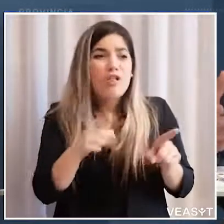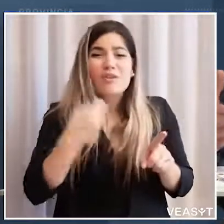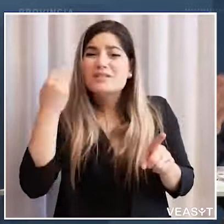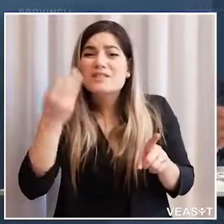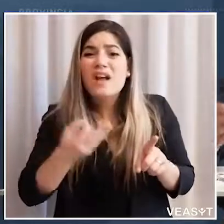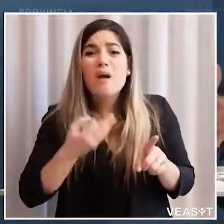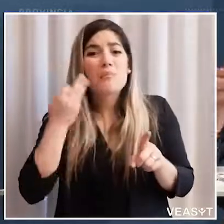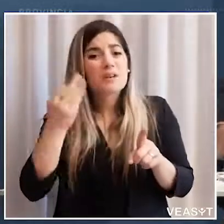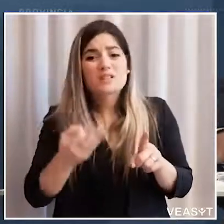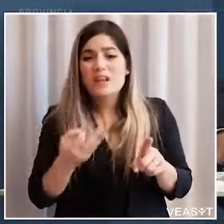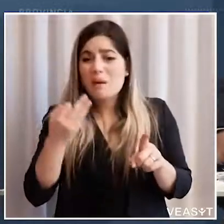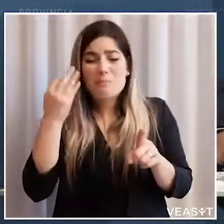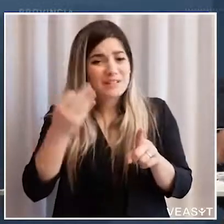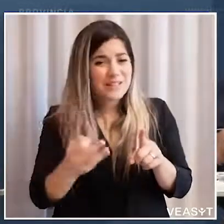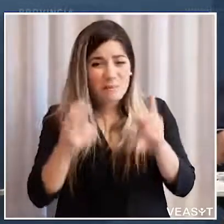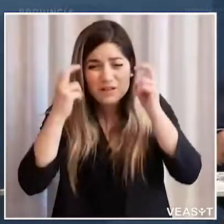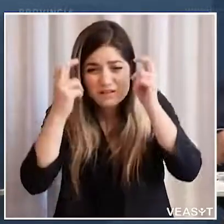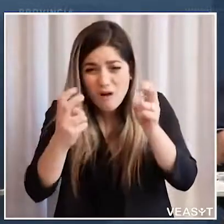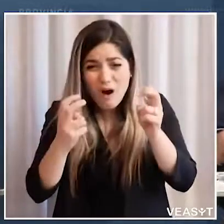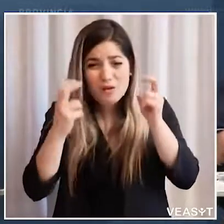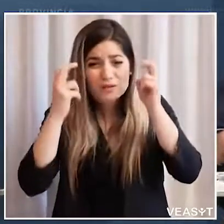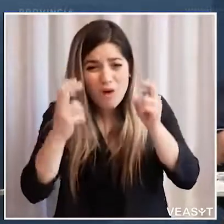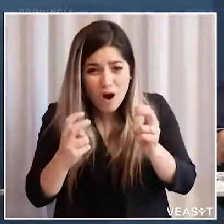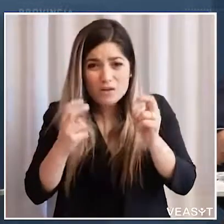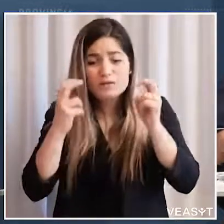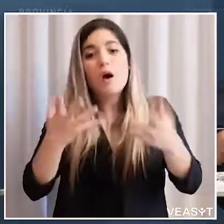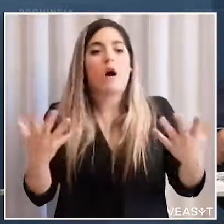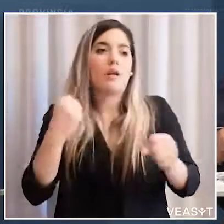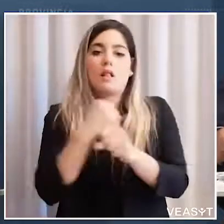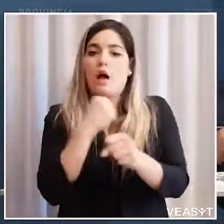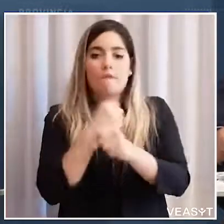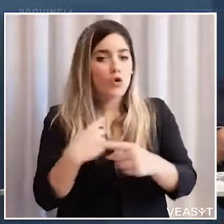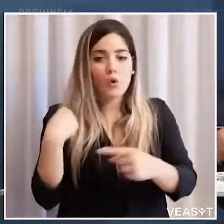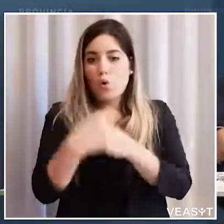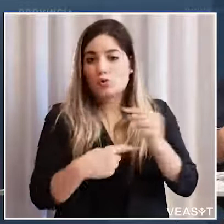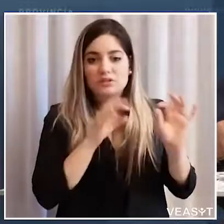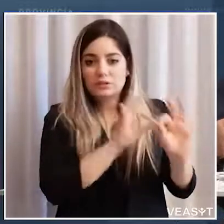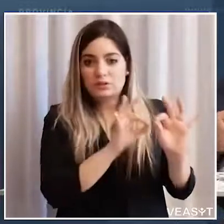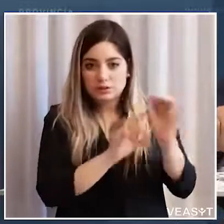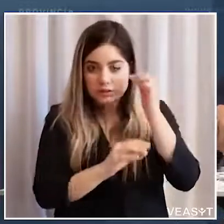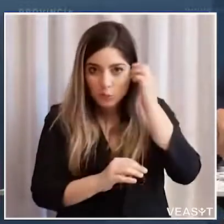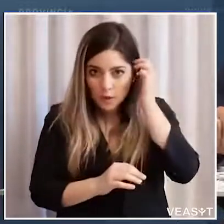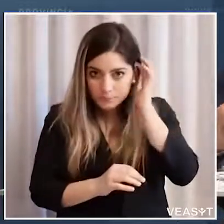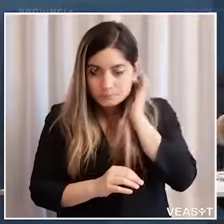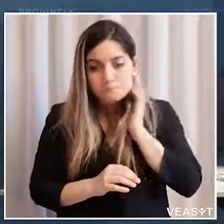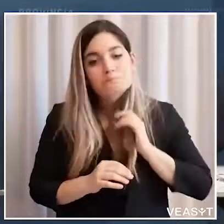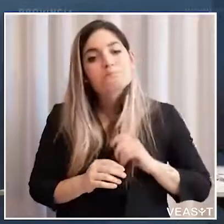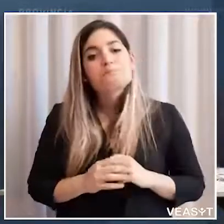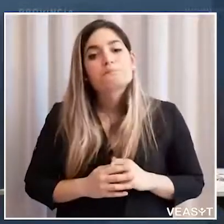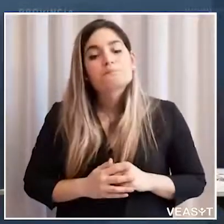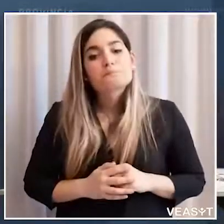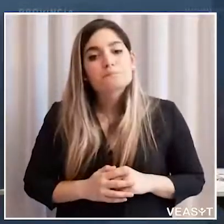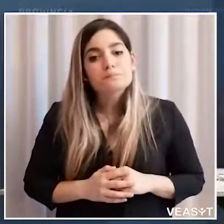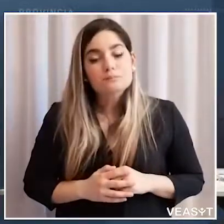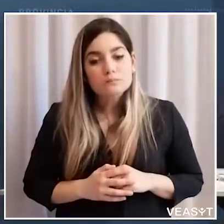sono sempre sotto cande grande pensione per quello per loro compressione continua cioè è